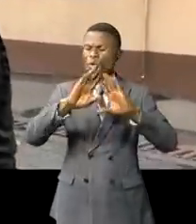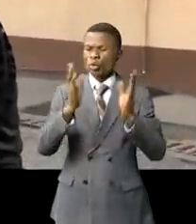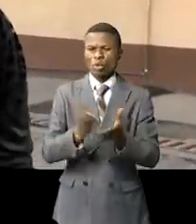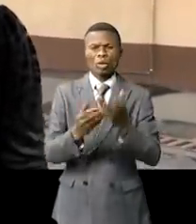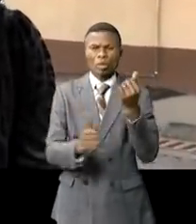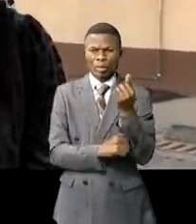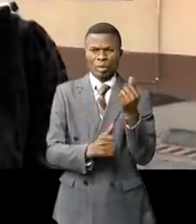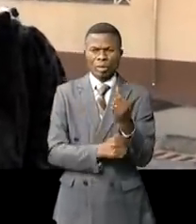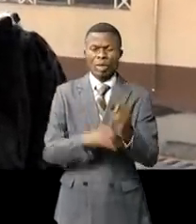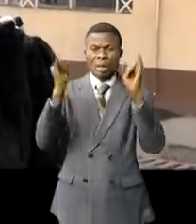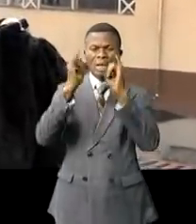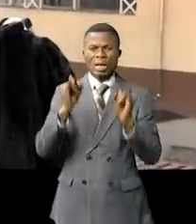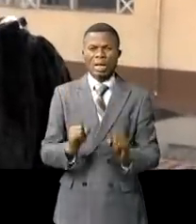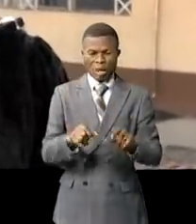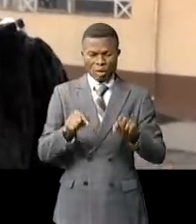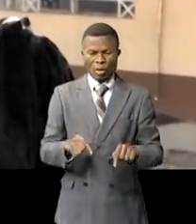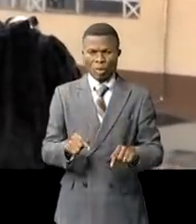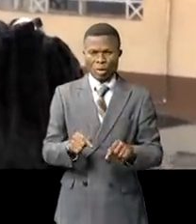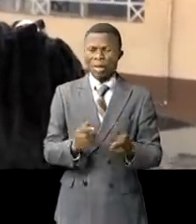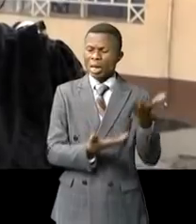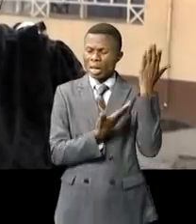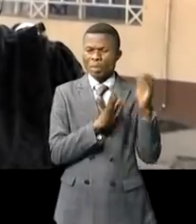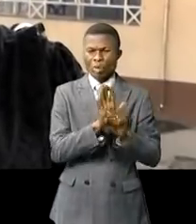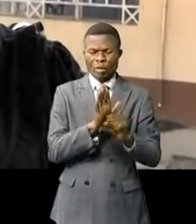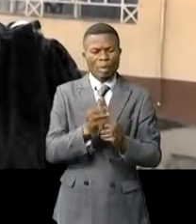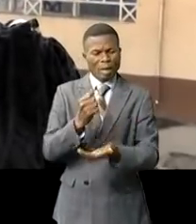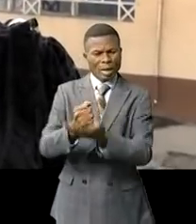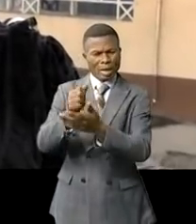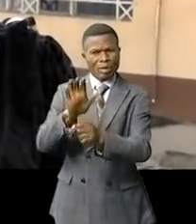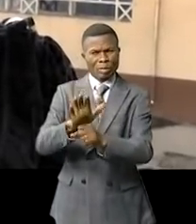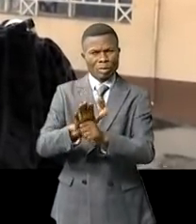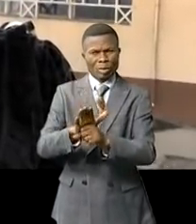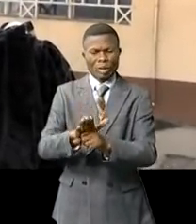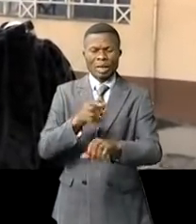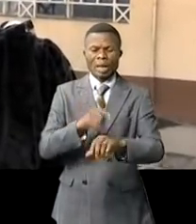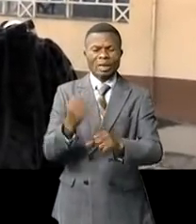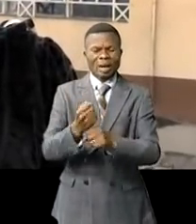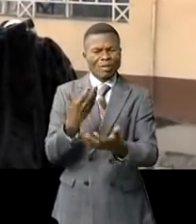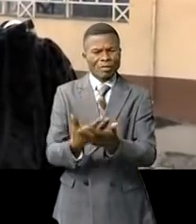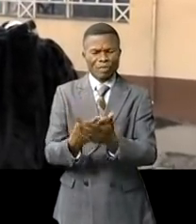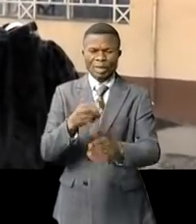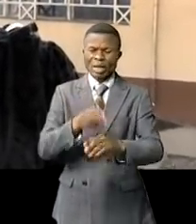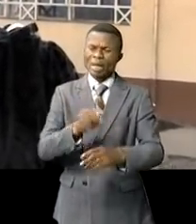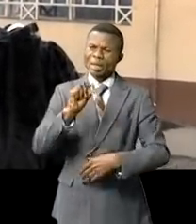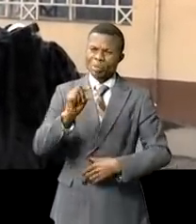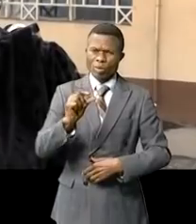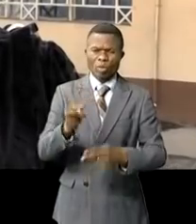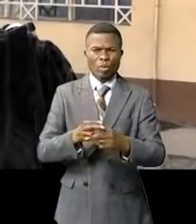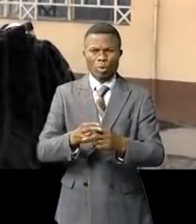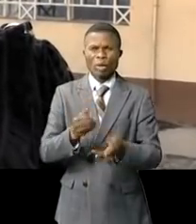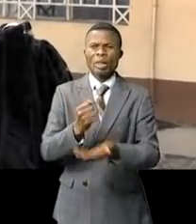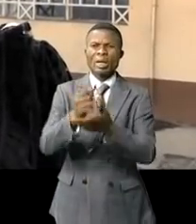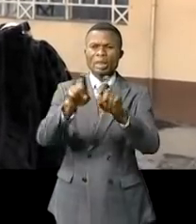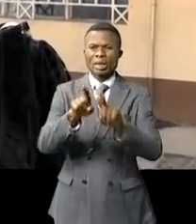monde. La numérisation aujourd'hui, elle est importante parce qu'elle permet un gain de temps, d'énergie et d'argent. Et elle permet